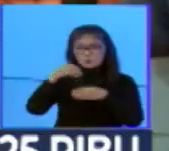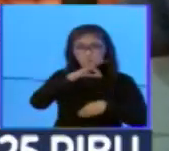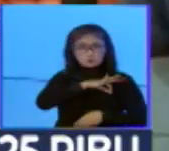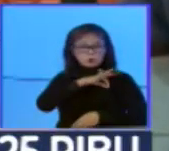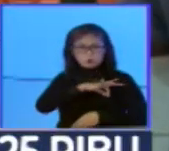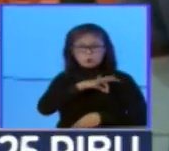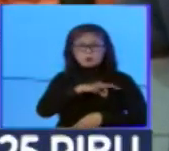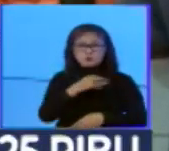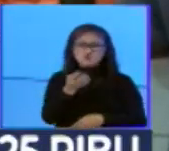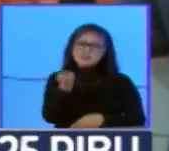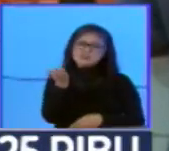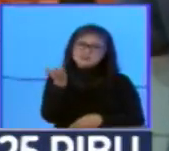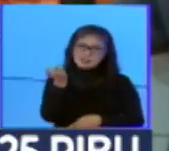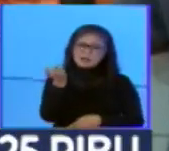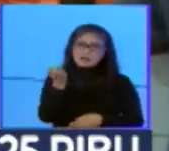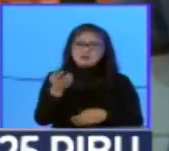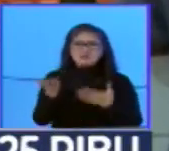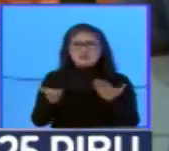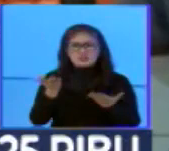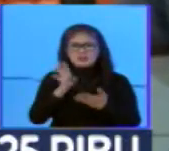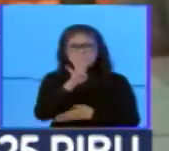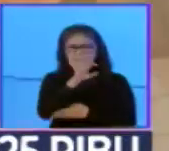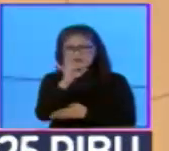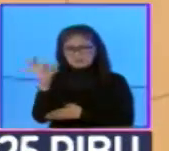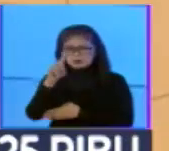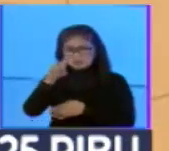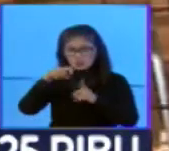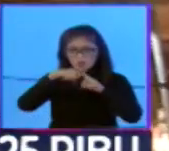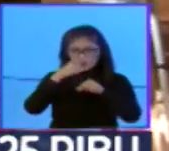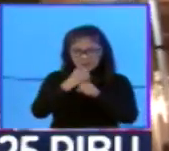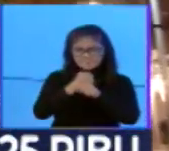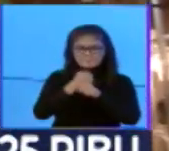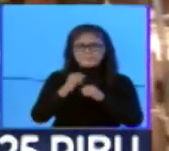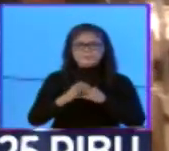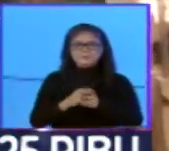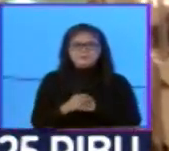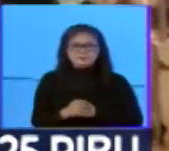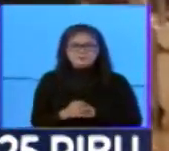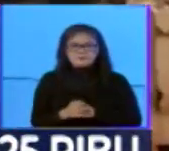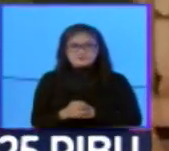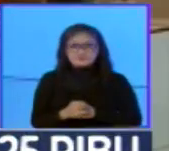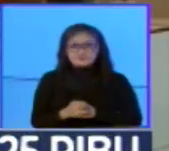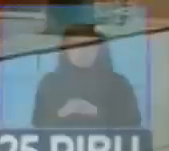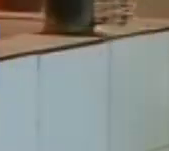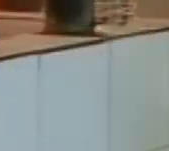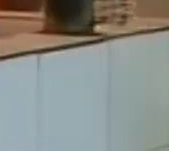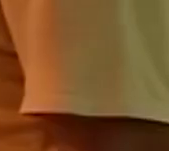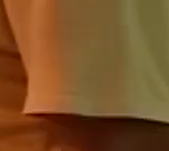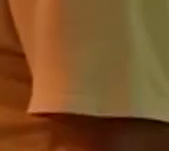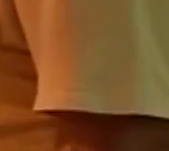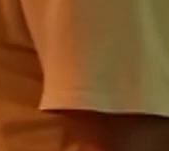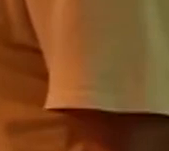ini cukup sedikit, yakni sekitar Rp4.000 saja. Berbeda dengan sebelum pandemi, pedagang di Pasar Senen